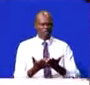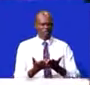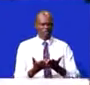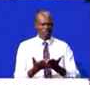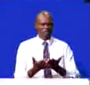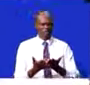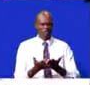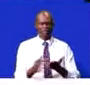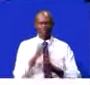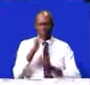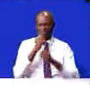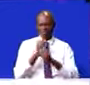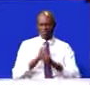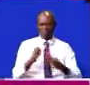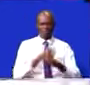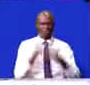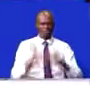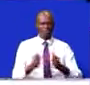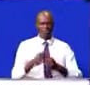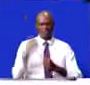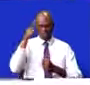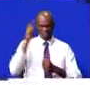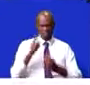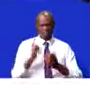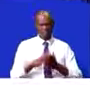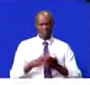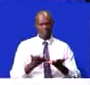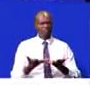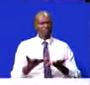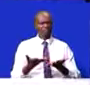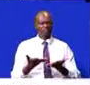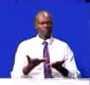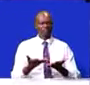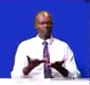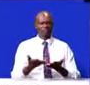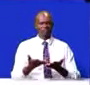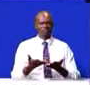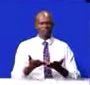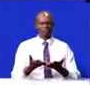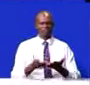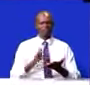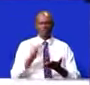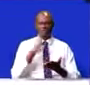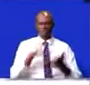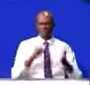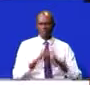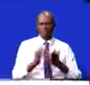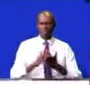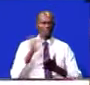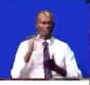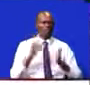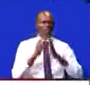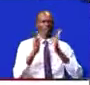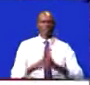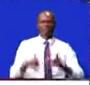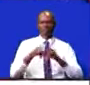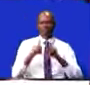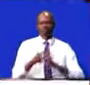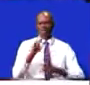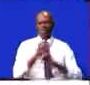aziambatani kwa sababu kama vile tunasema mwenzetu alipatikana hapa siku